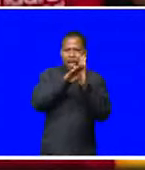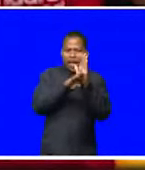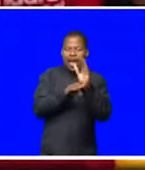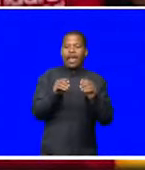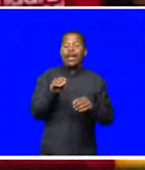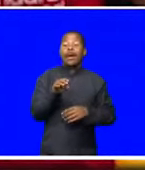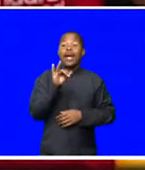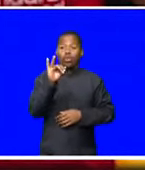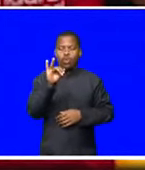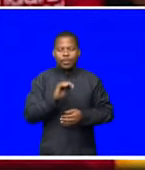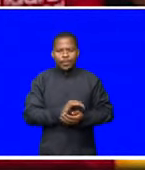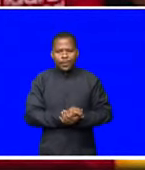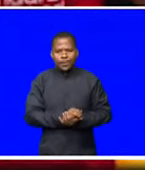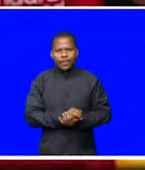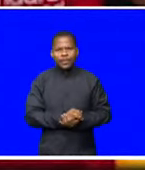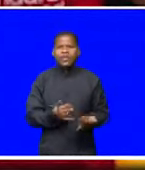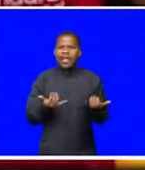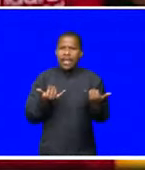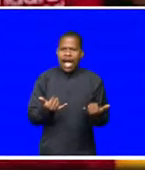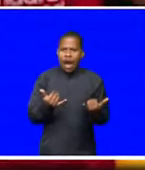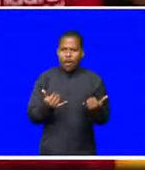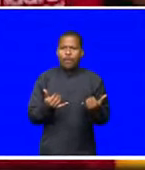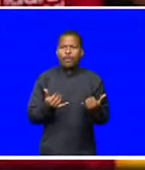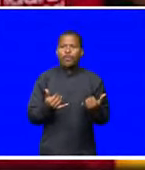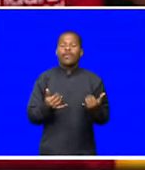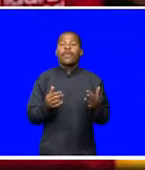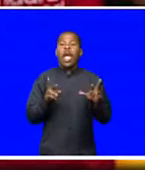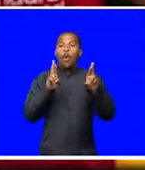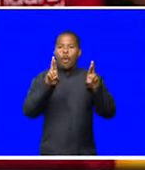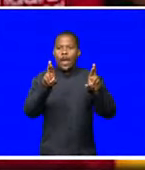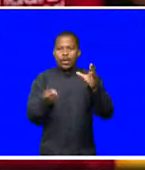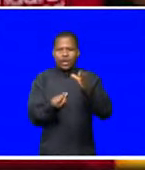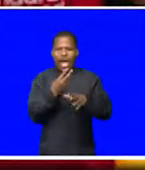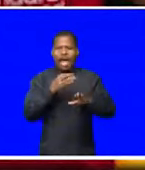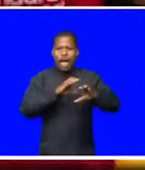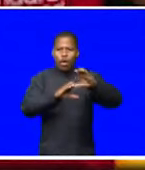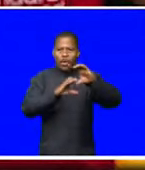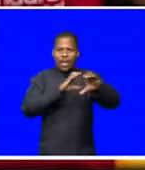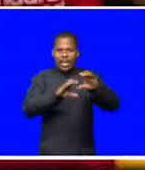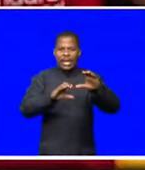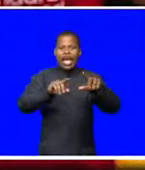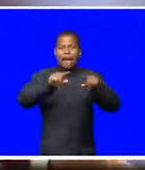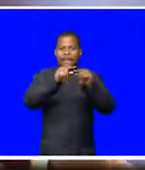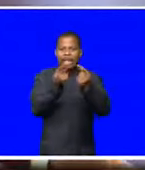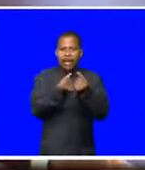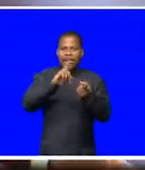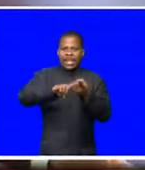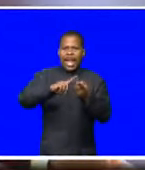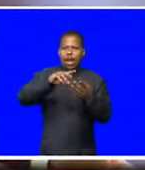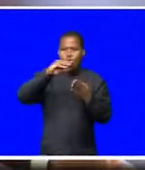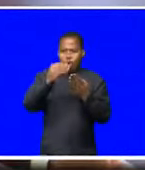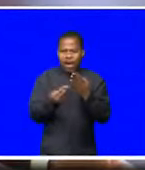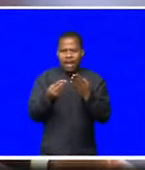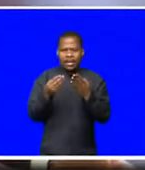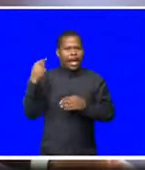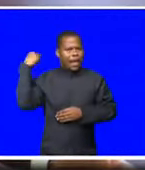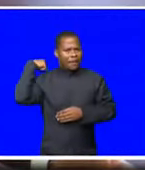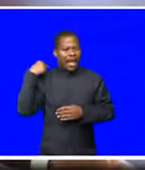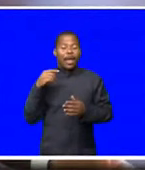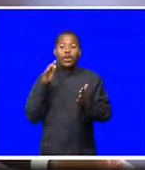Elicembu kwanyalo selibuke kucala tinkulumo tingitela abadlali balo zivumelwano lesisha labafaka ikhasi Sadio Mane